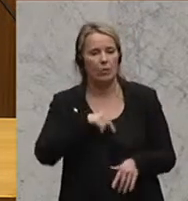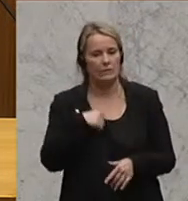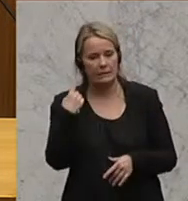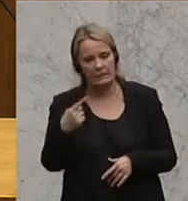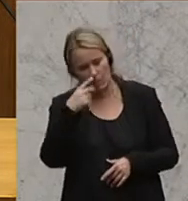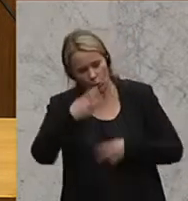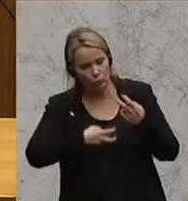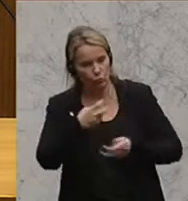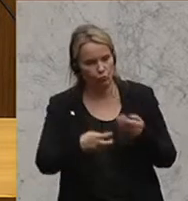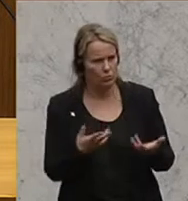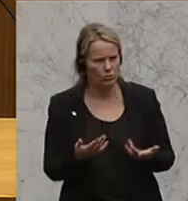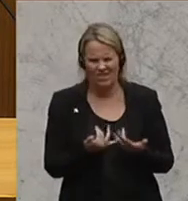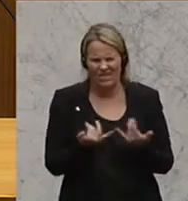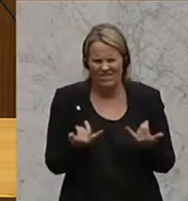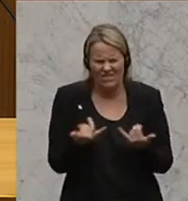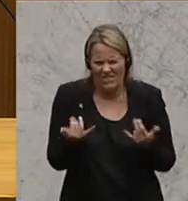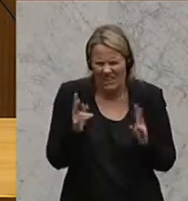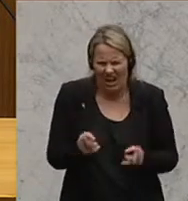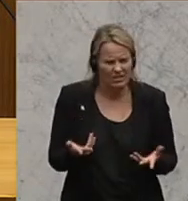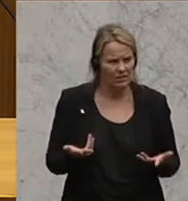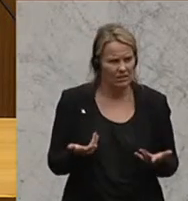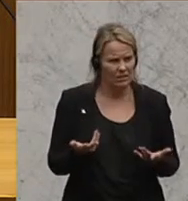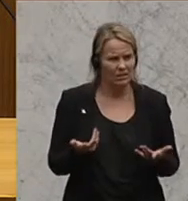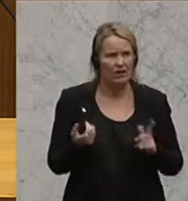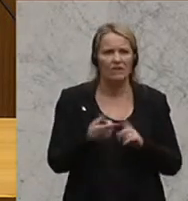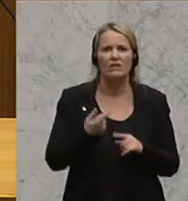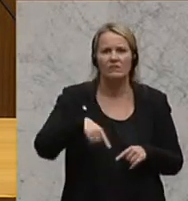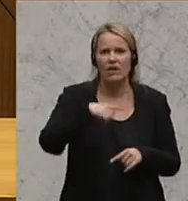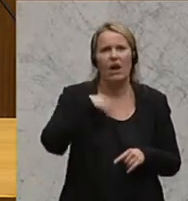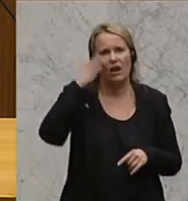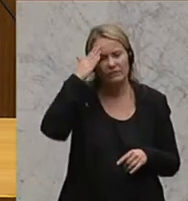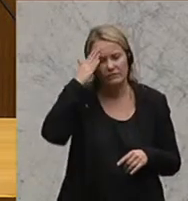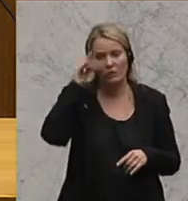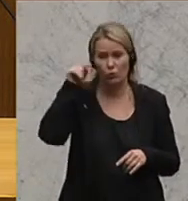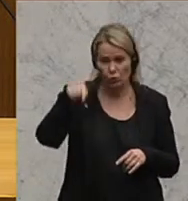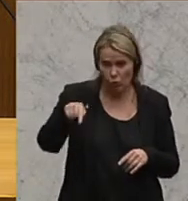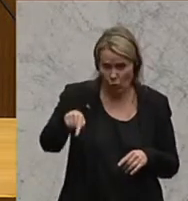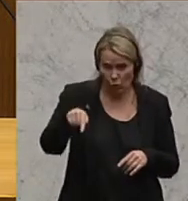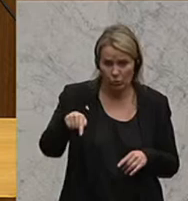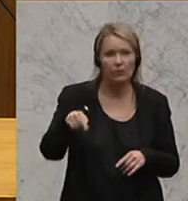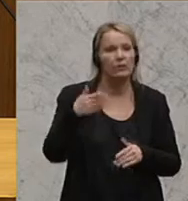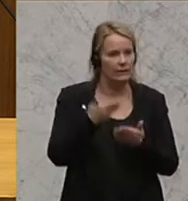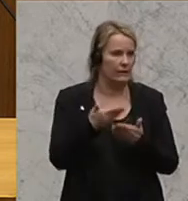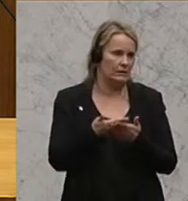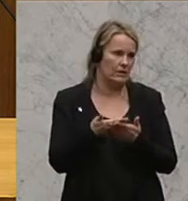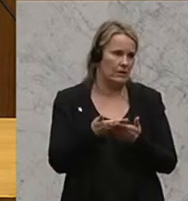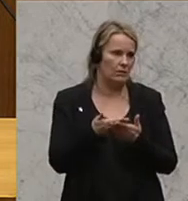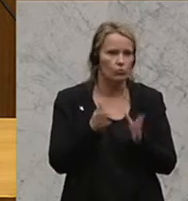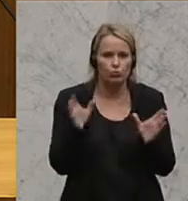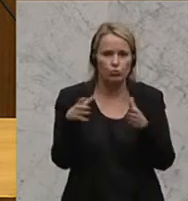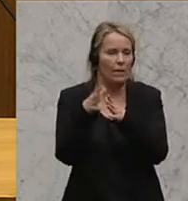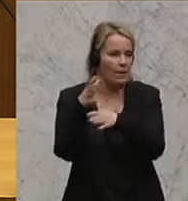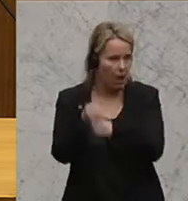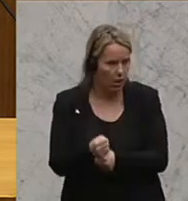ermittelt. Wie könnte es auch der Fall sein, wenn wir alle wissen, dass dort auch deshalb ein Chorgeist